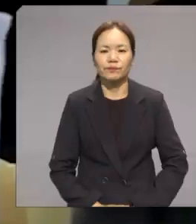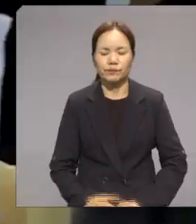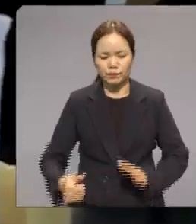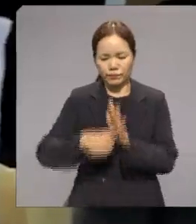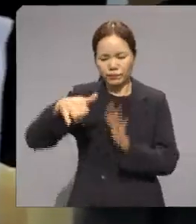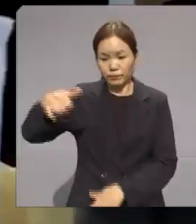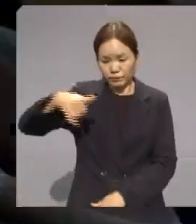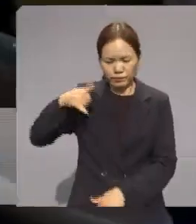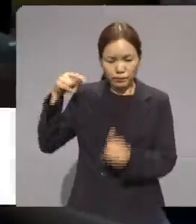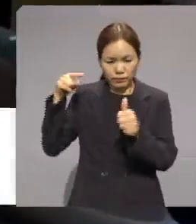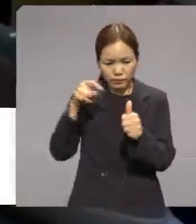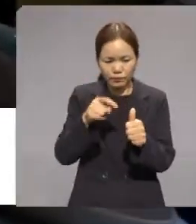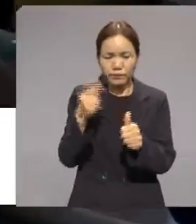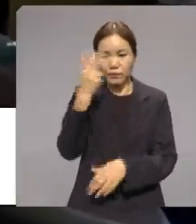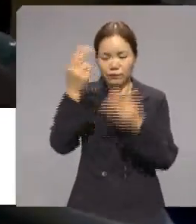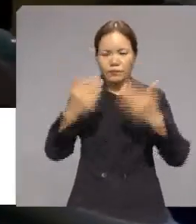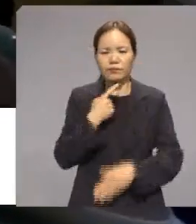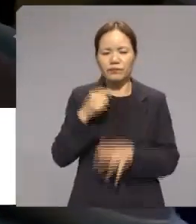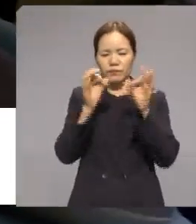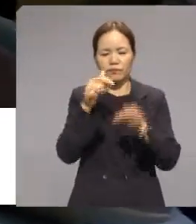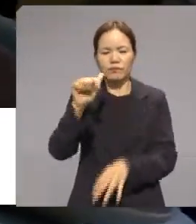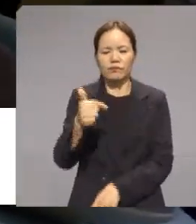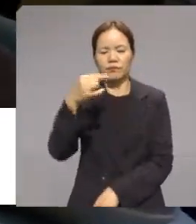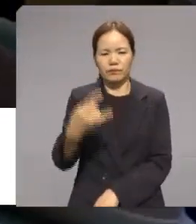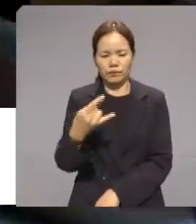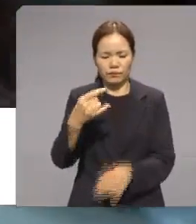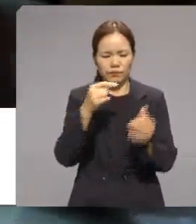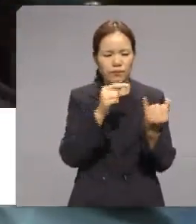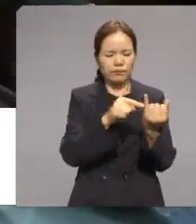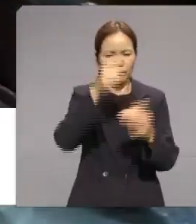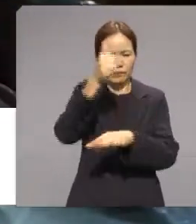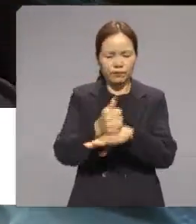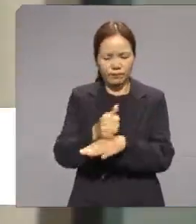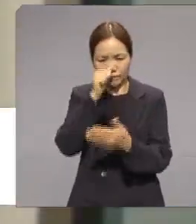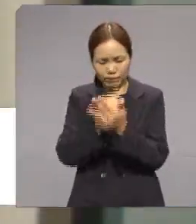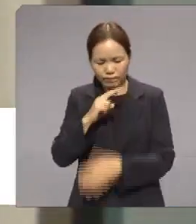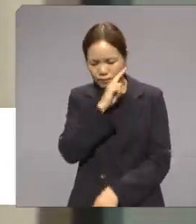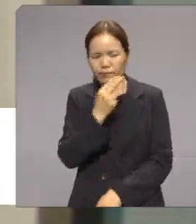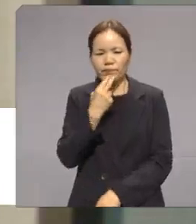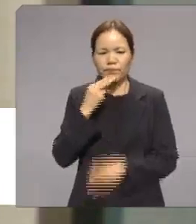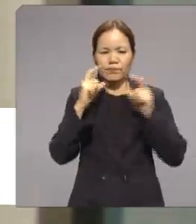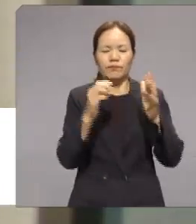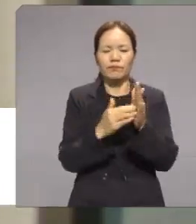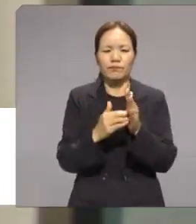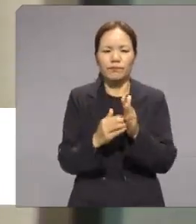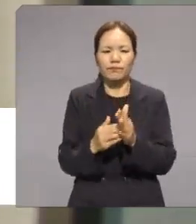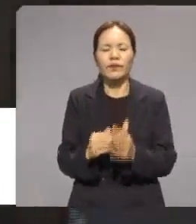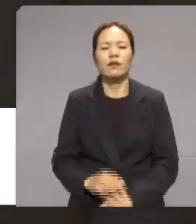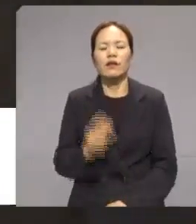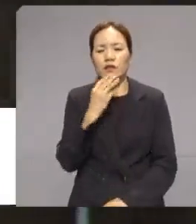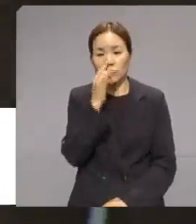명품 가방 수수 의혹 등으로 수사를 받아왔던 김건희 여사가 최종 무혐의 처분을 받았습니다. 서울중앙지검이 전담 수사팀을